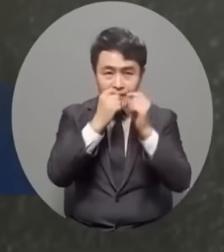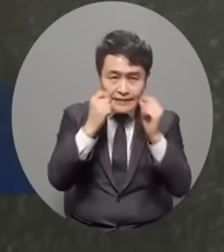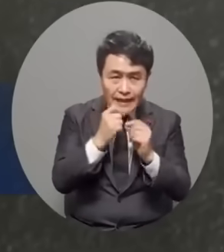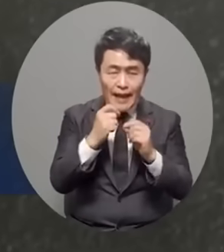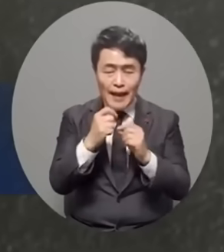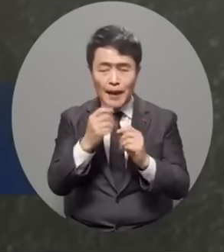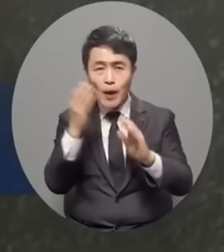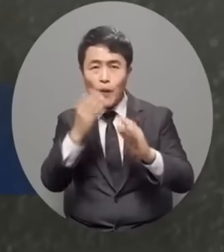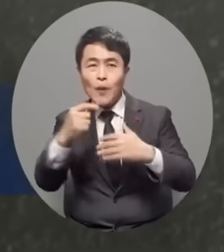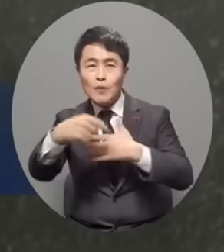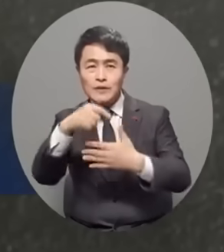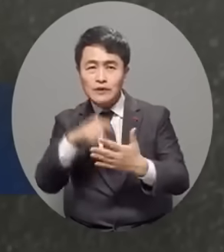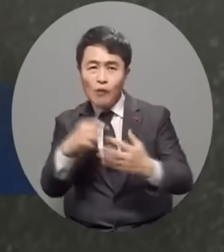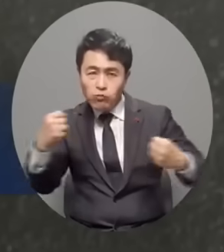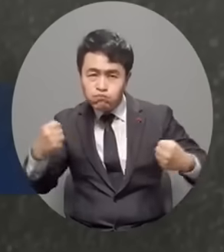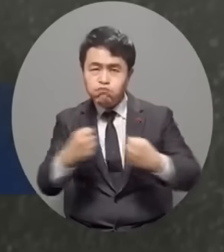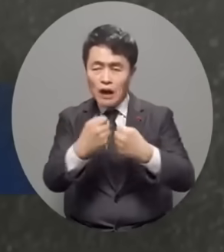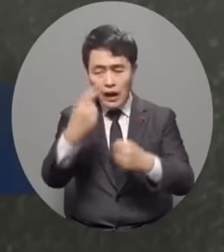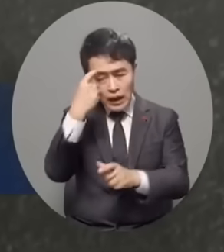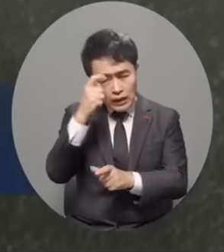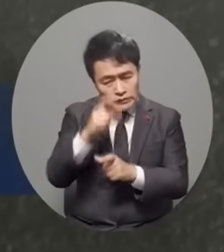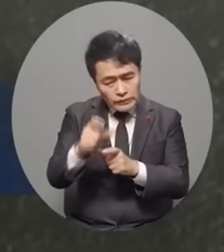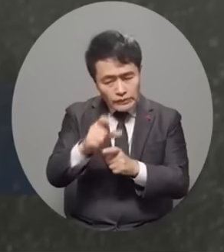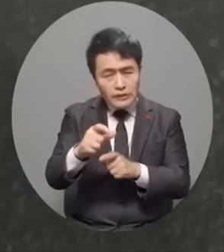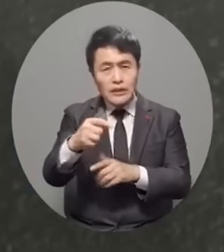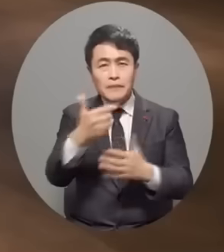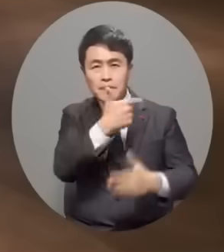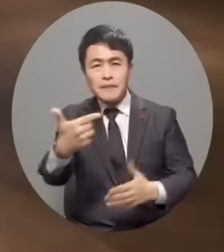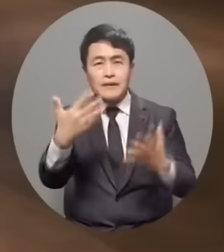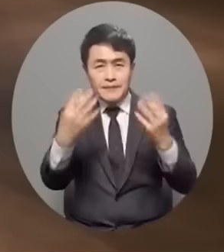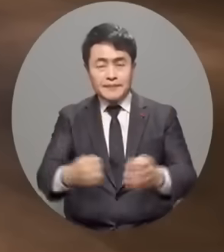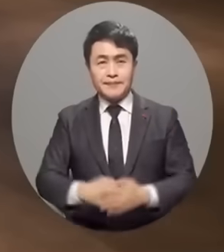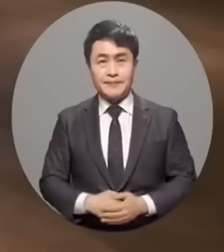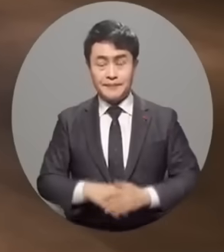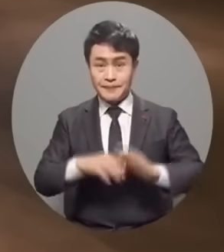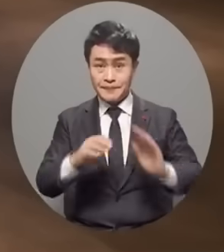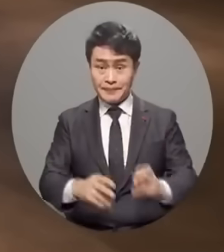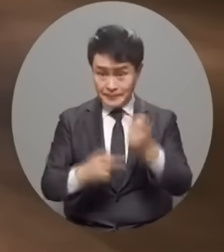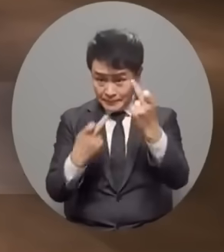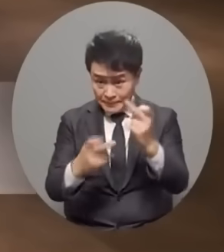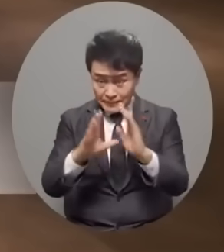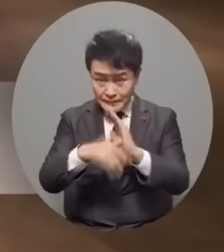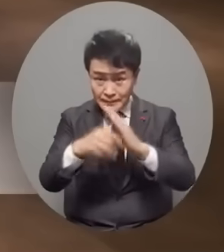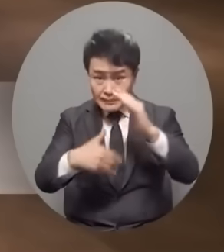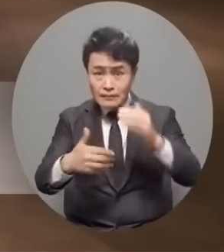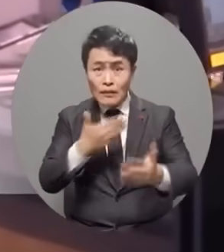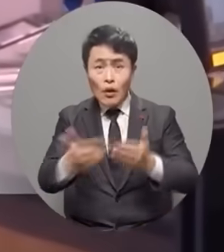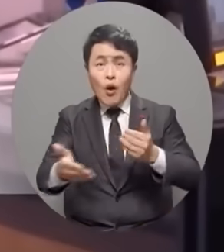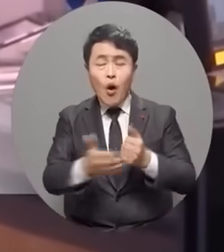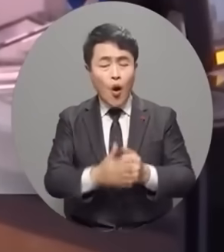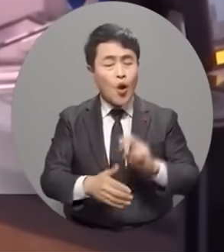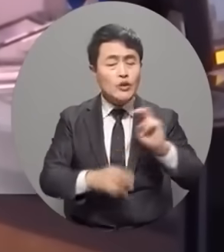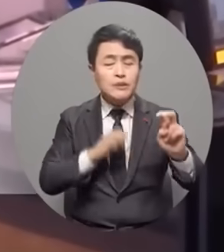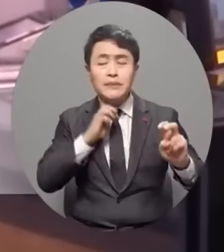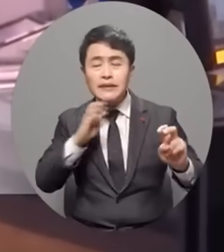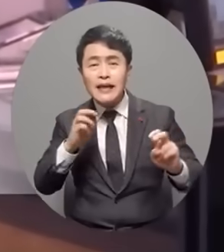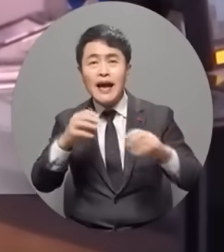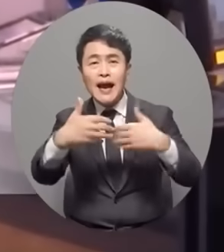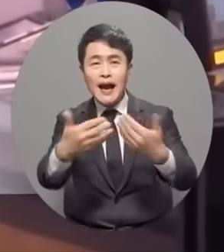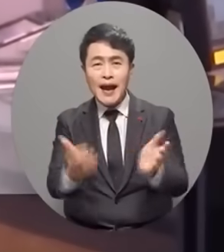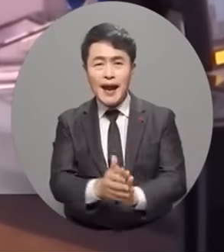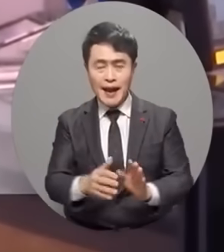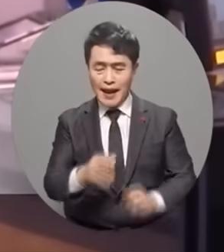인간 심리에 대한 어떤 고민을 더 많이 했던 것 같아요. 12.12 사태를 접하지 못한 20대와 30대,